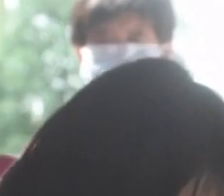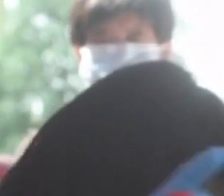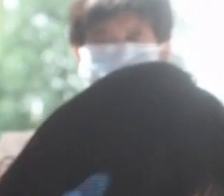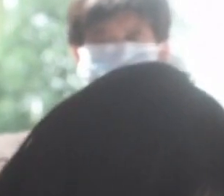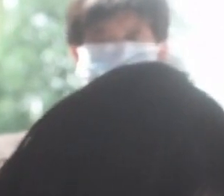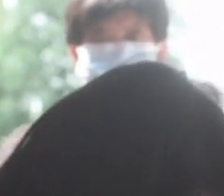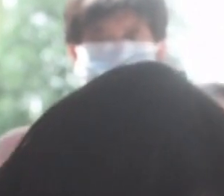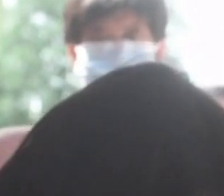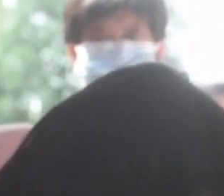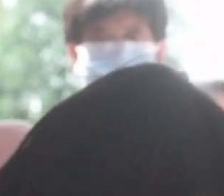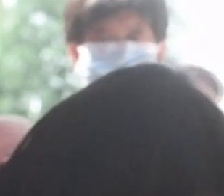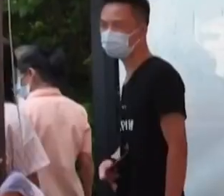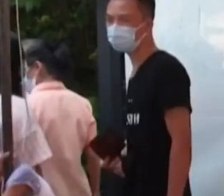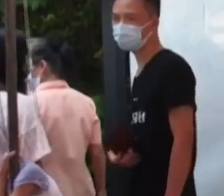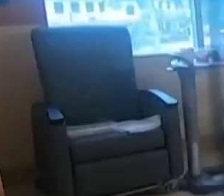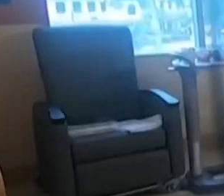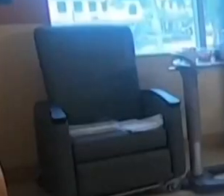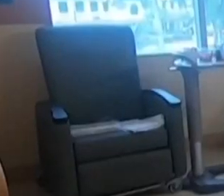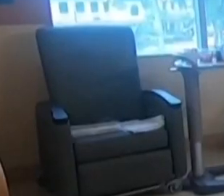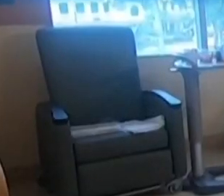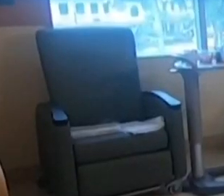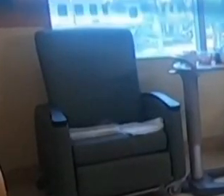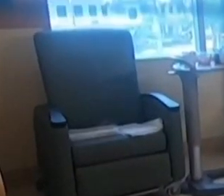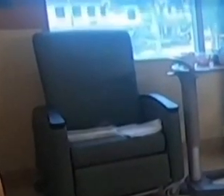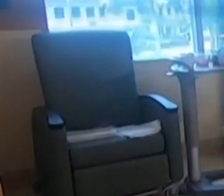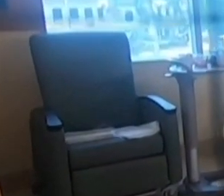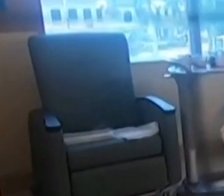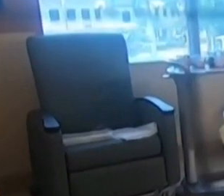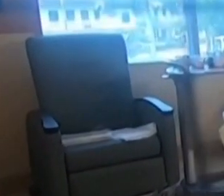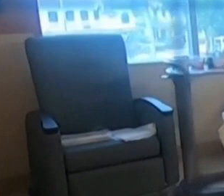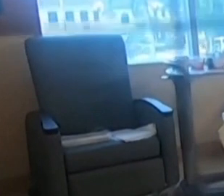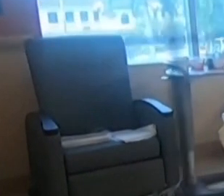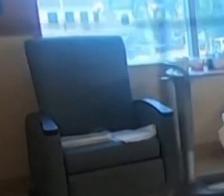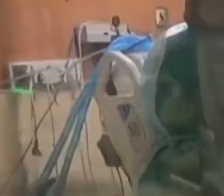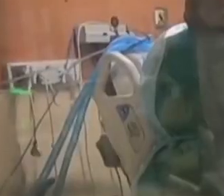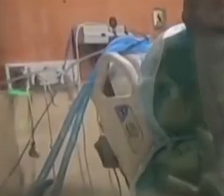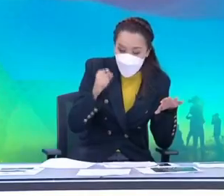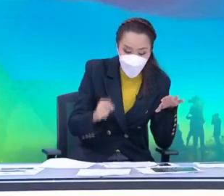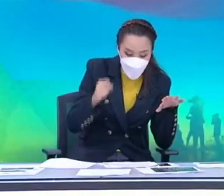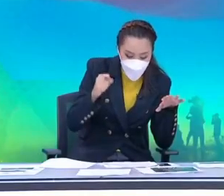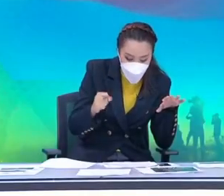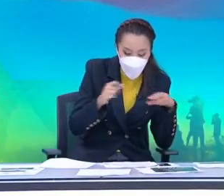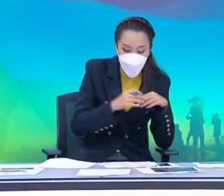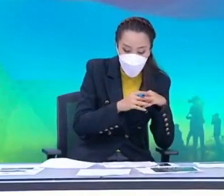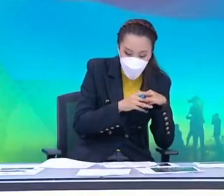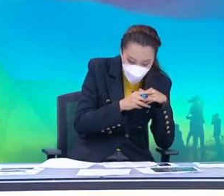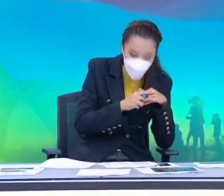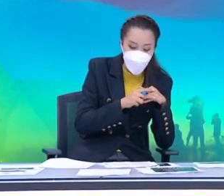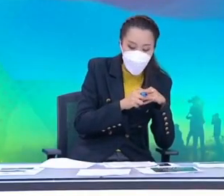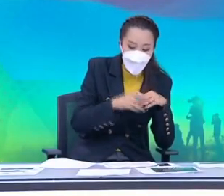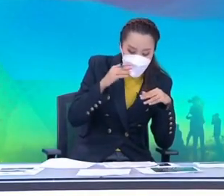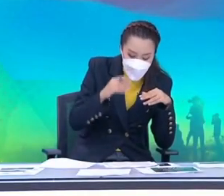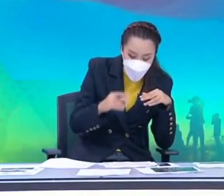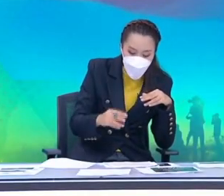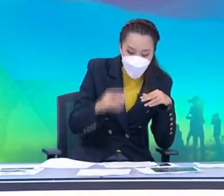ที่ยุโรปเลยทำให้สายพันธุ์เอสเนี่ยหายไปต่อมาก็จะมีสายพันธุ์จีสายพันธุ์นี้ก็จะแพร่ระบาดได้เ